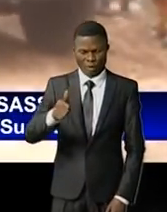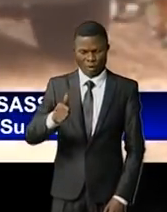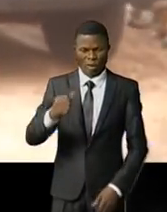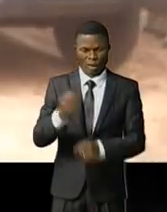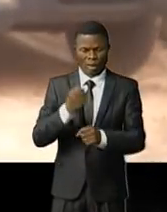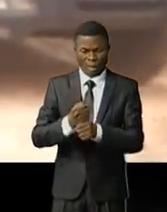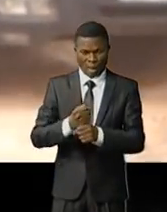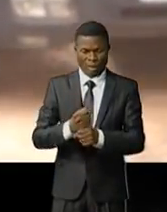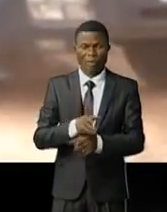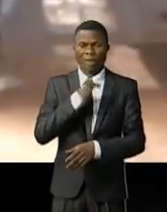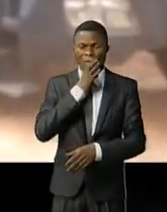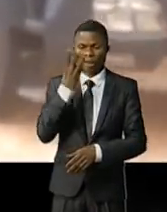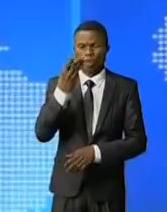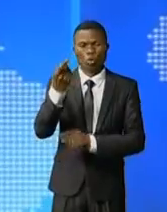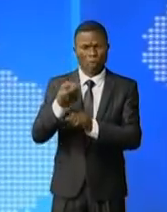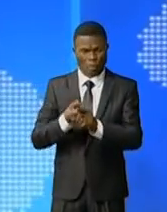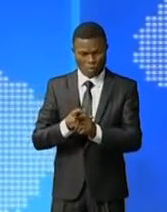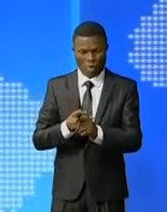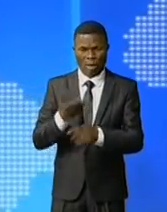durer 3 mois hors intempéries.